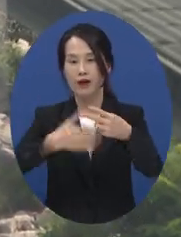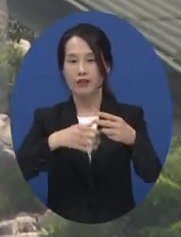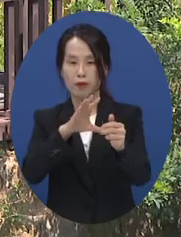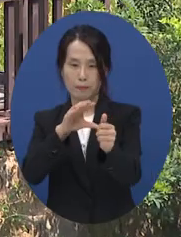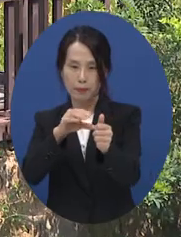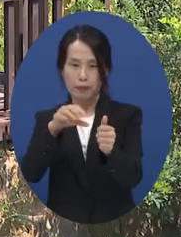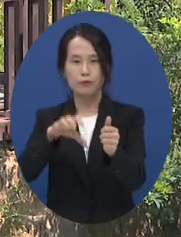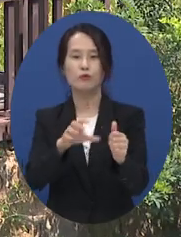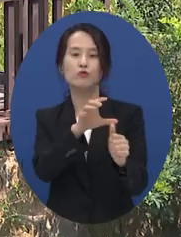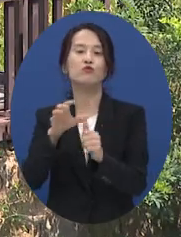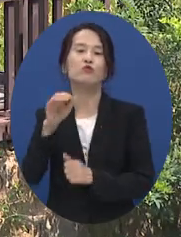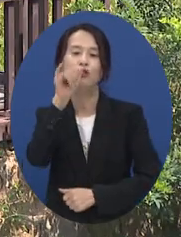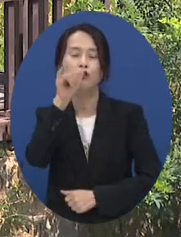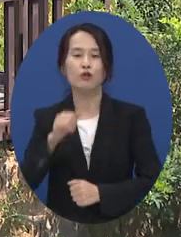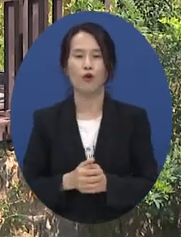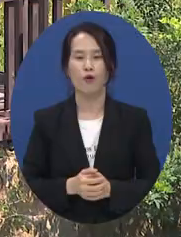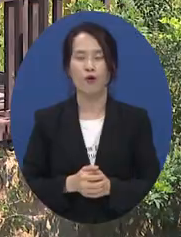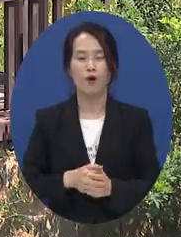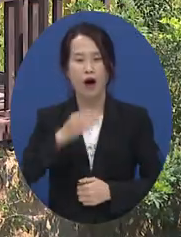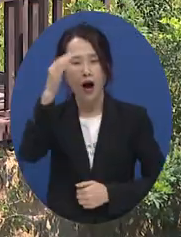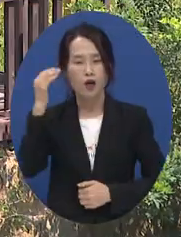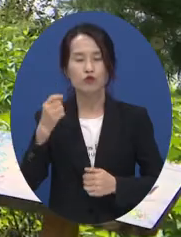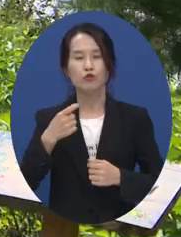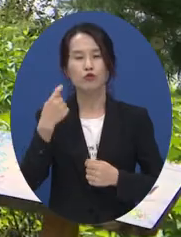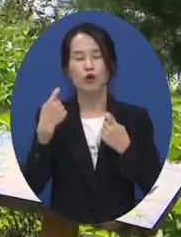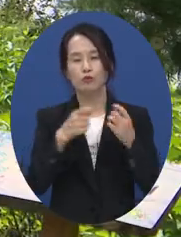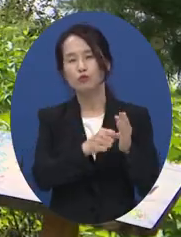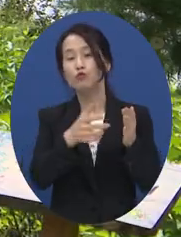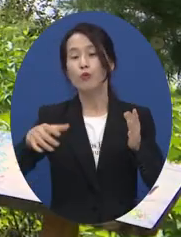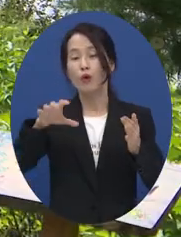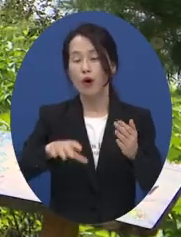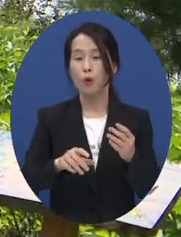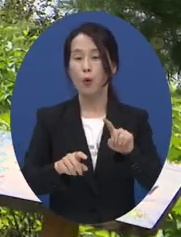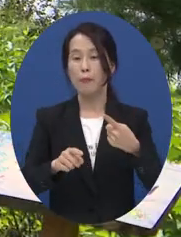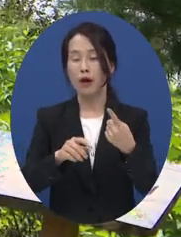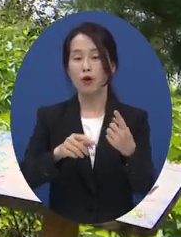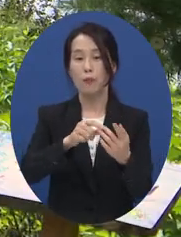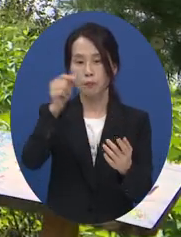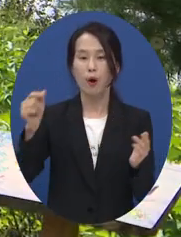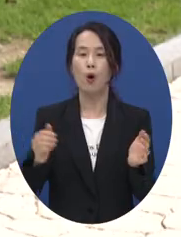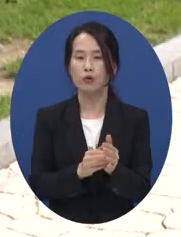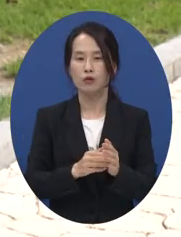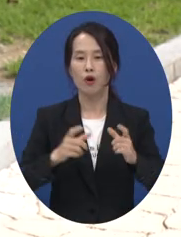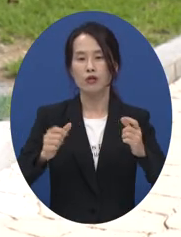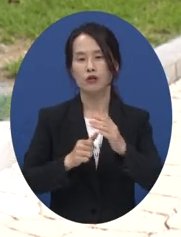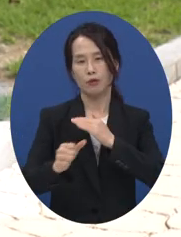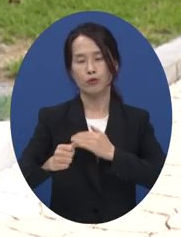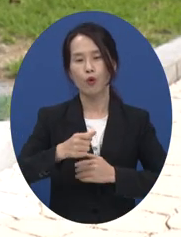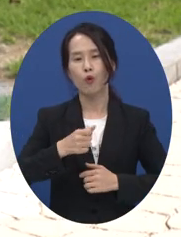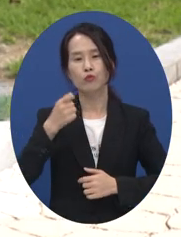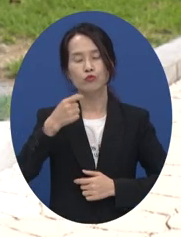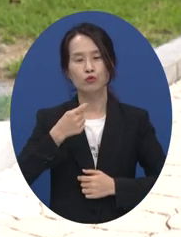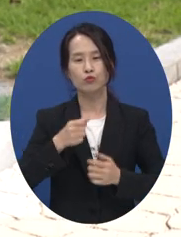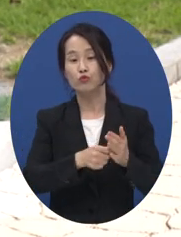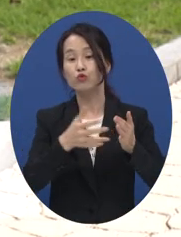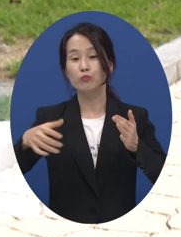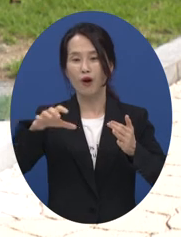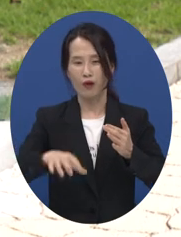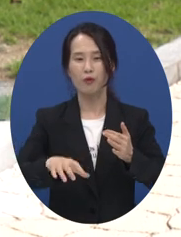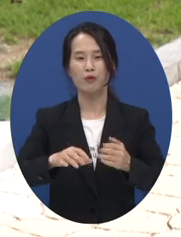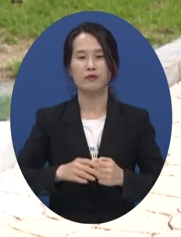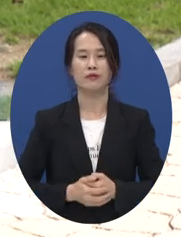활용되고 한국 관광 백선에 뽑히는 등 지역을 대표하는 관광지가 됐습니다. 하루에 주말에는